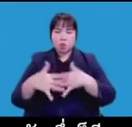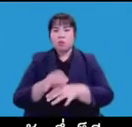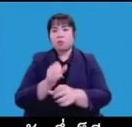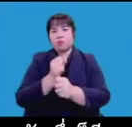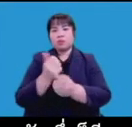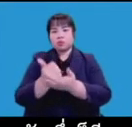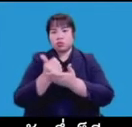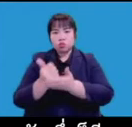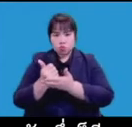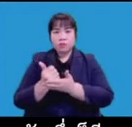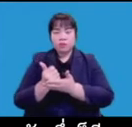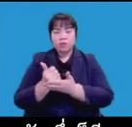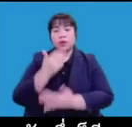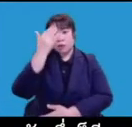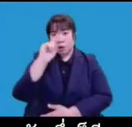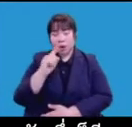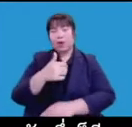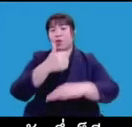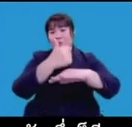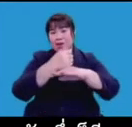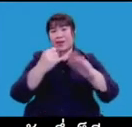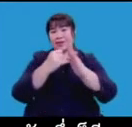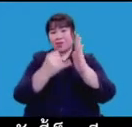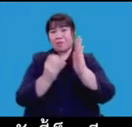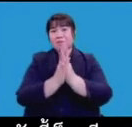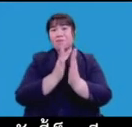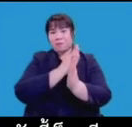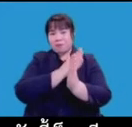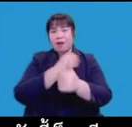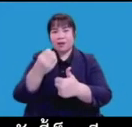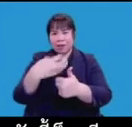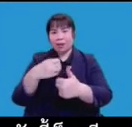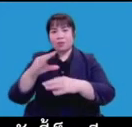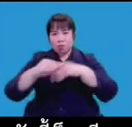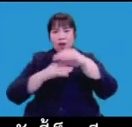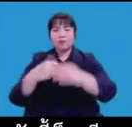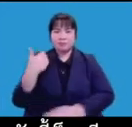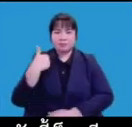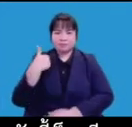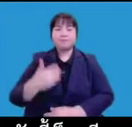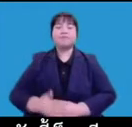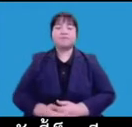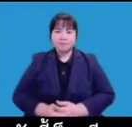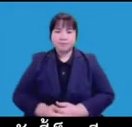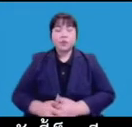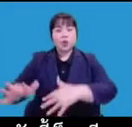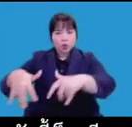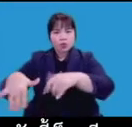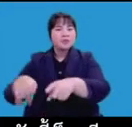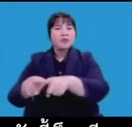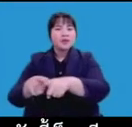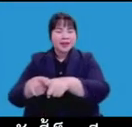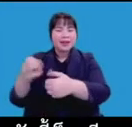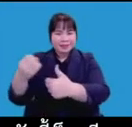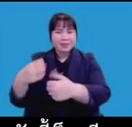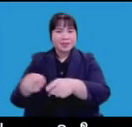ญในการช่วยเหลือนะครับเพราะว่าเจ้าคณะจังหวัดได้มาเป็นที่ปรึกษาในโครงการนี้นะครับแล้วก็ภาคประชาชนนะ